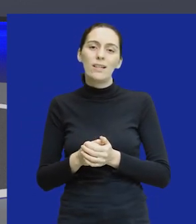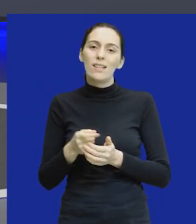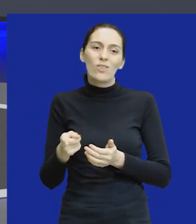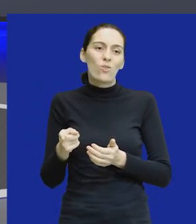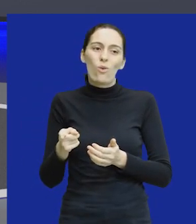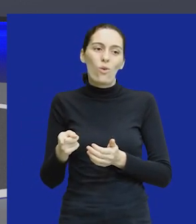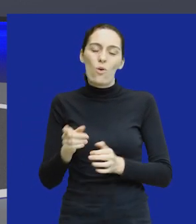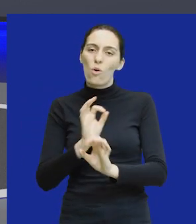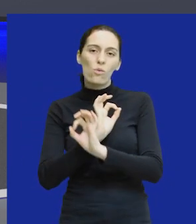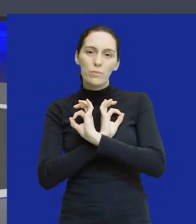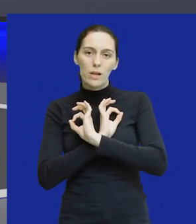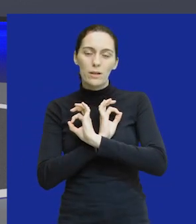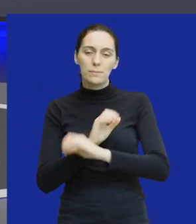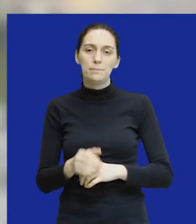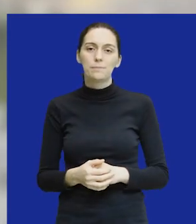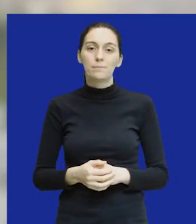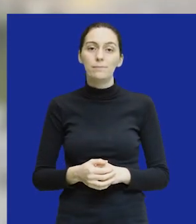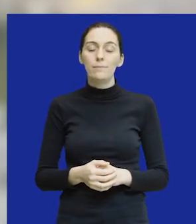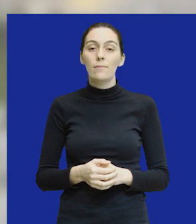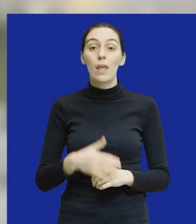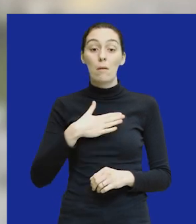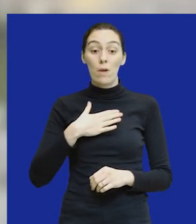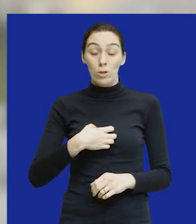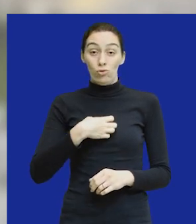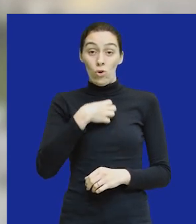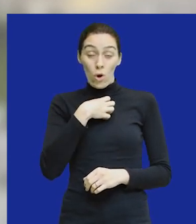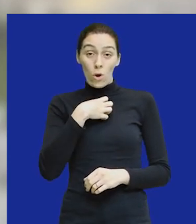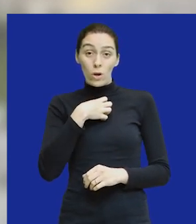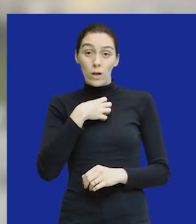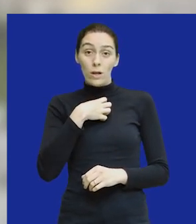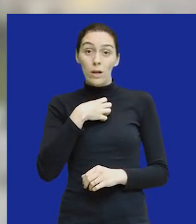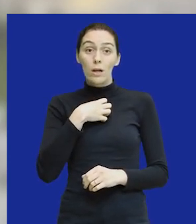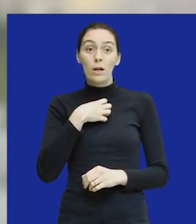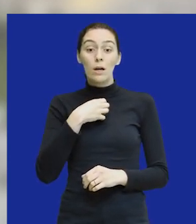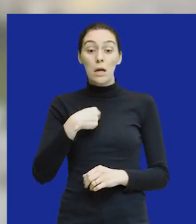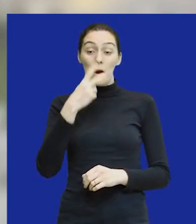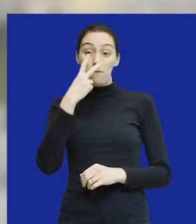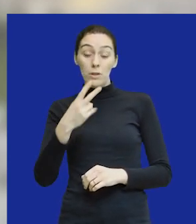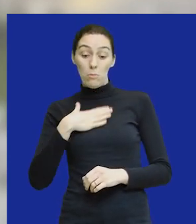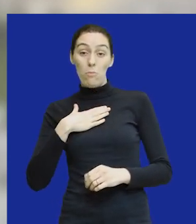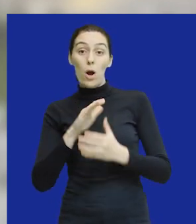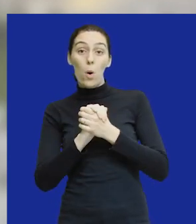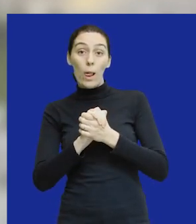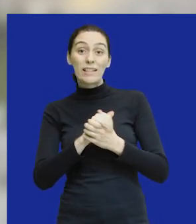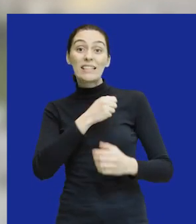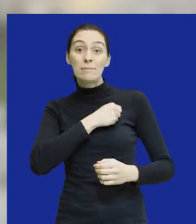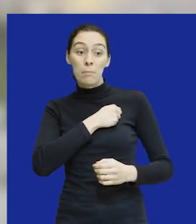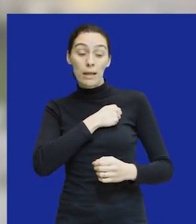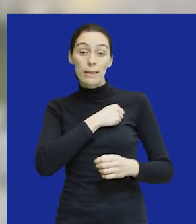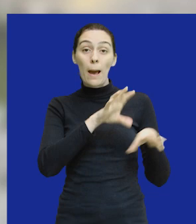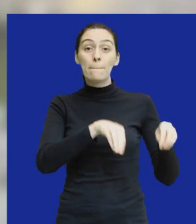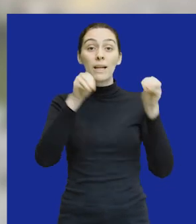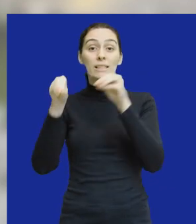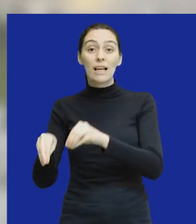to jednostavno nekako zamire. Mene je šokirala jedna objava moje kolegice iz Splita koja je